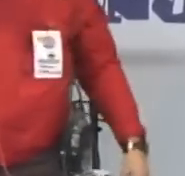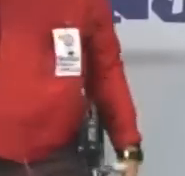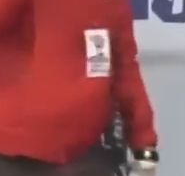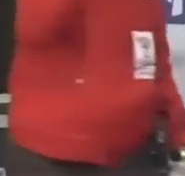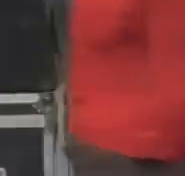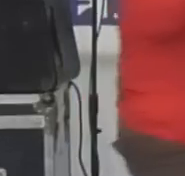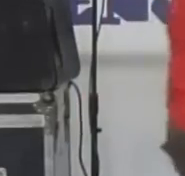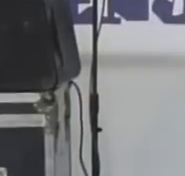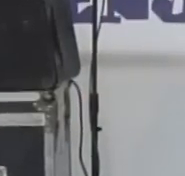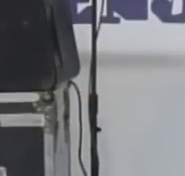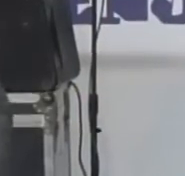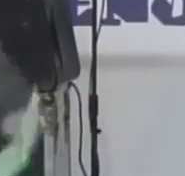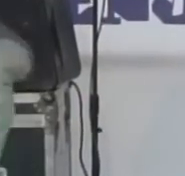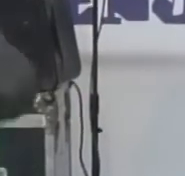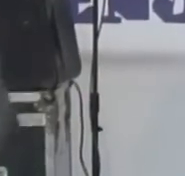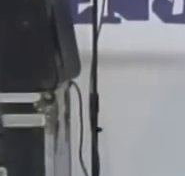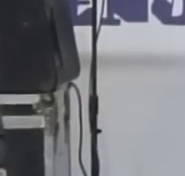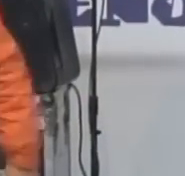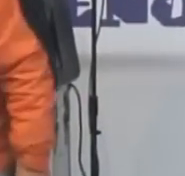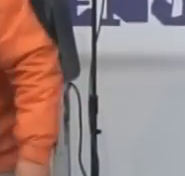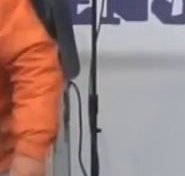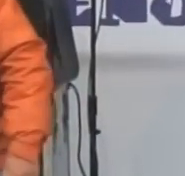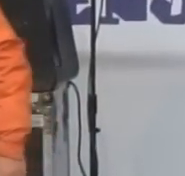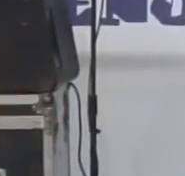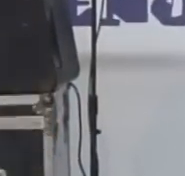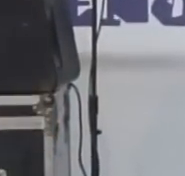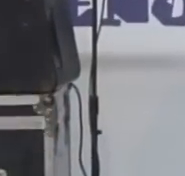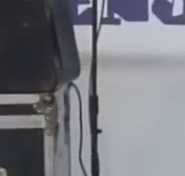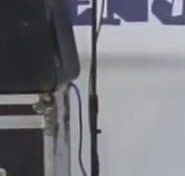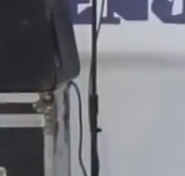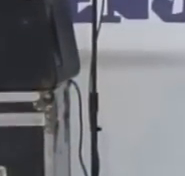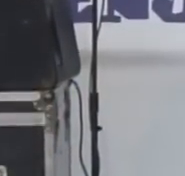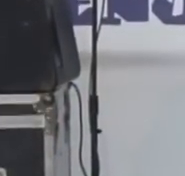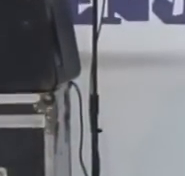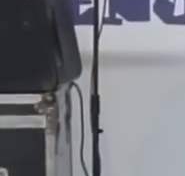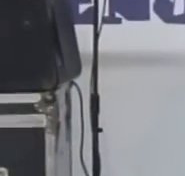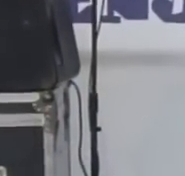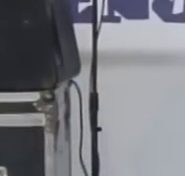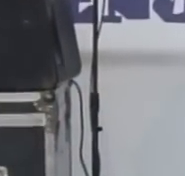Sono 3 metri quadri vuoti, ci faranno un servizio al TG1. Bene,